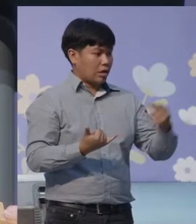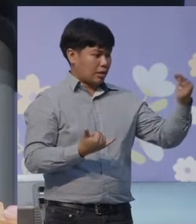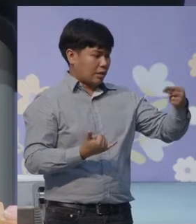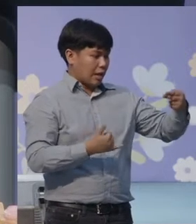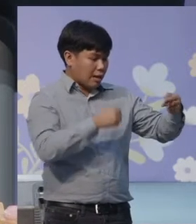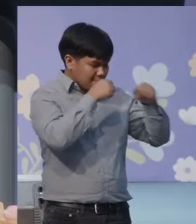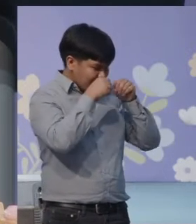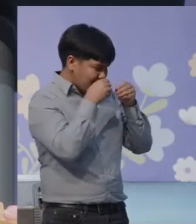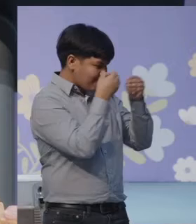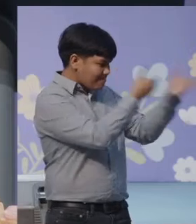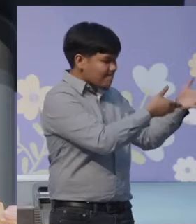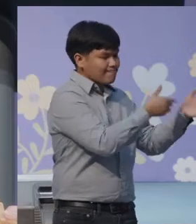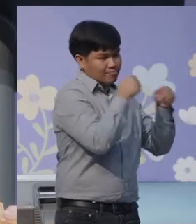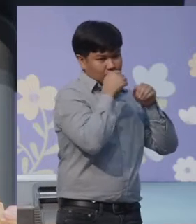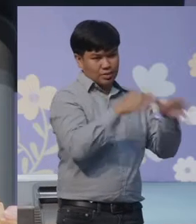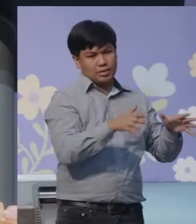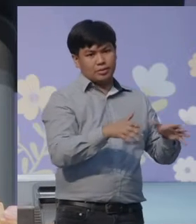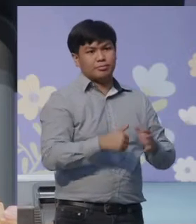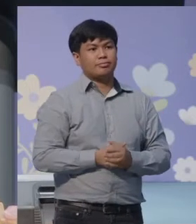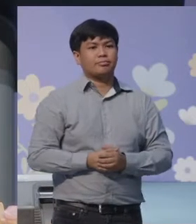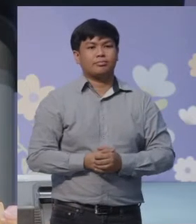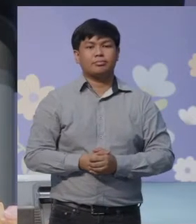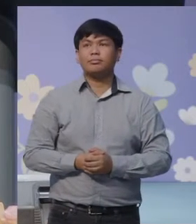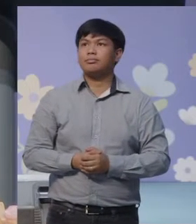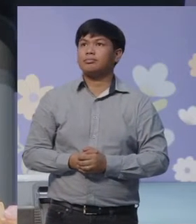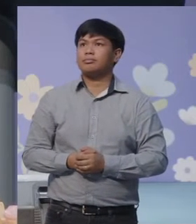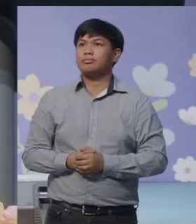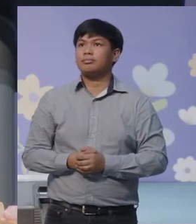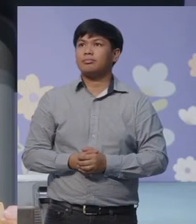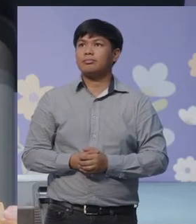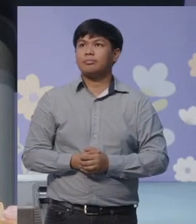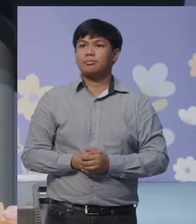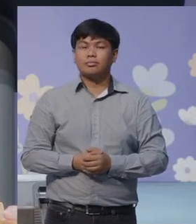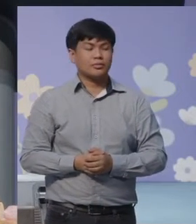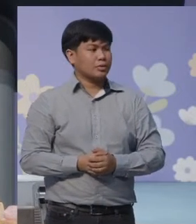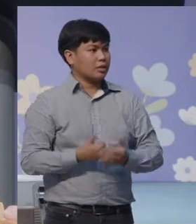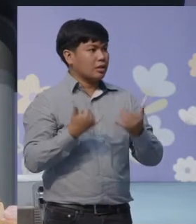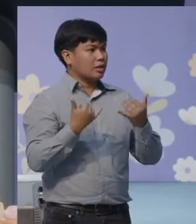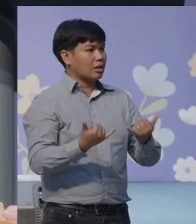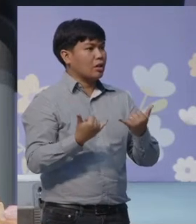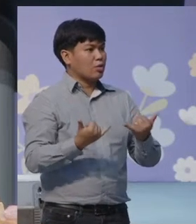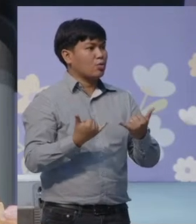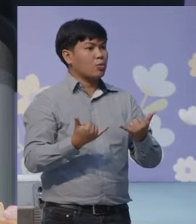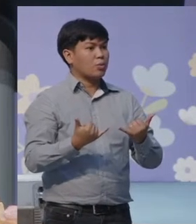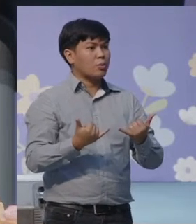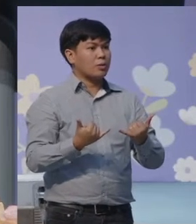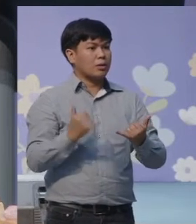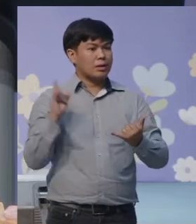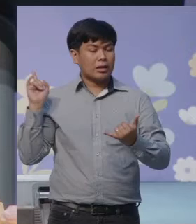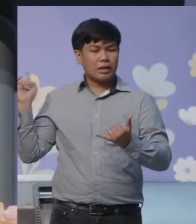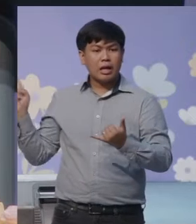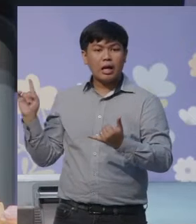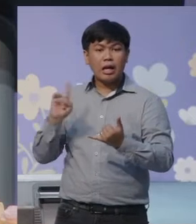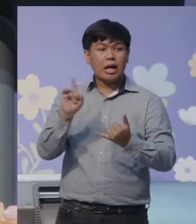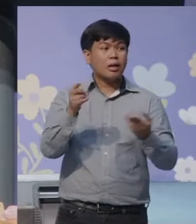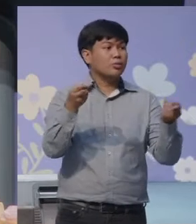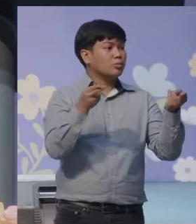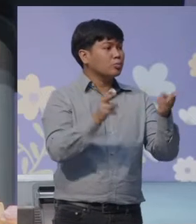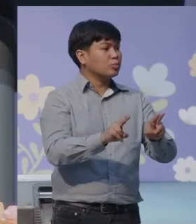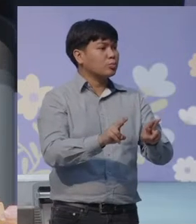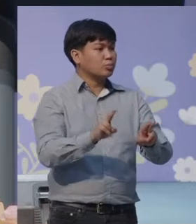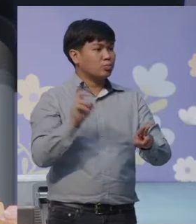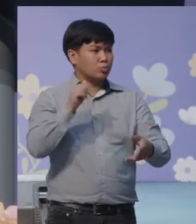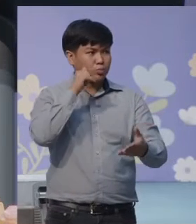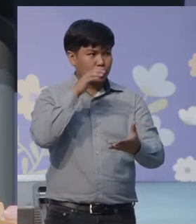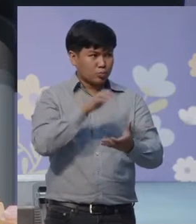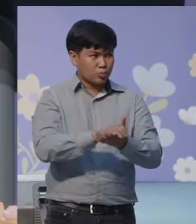Hana. Siguro sa bandang ito ay ikikwento ko yung nangyari sa amin ng aking may bahay. Matagal